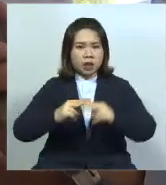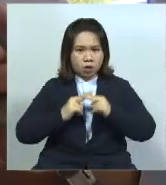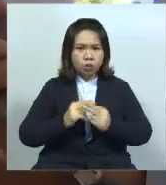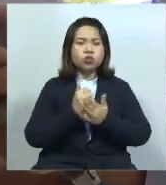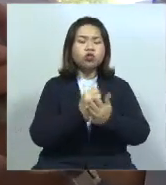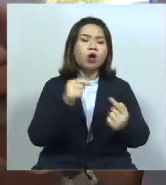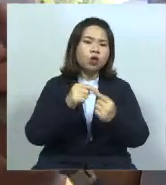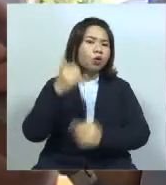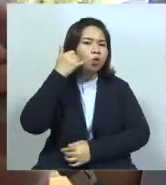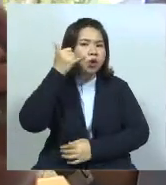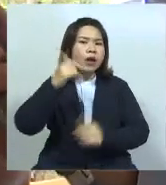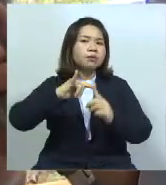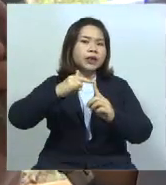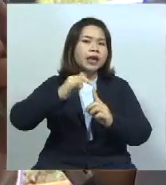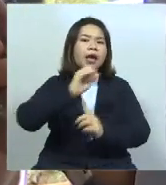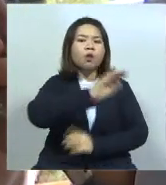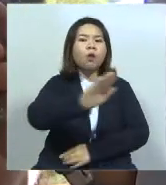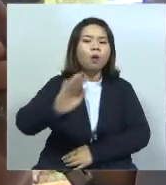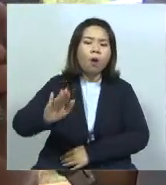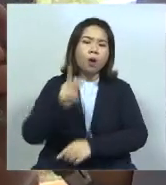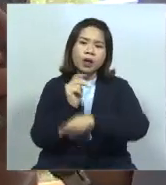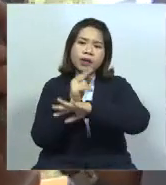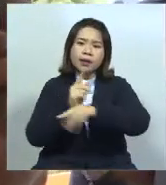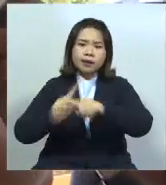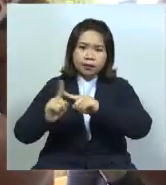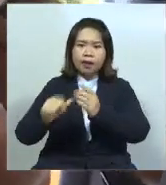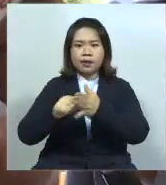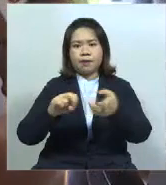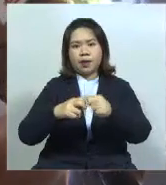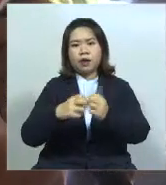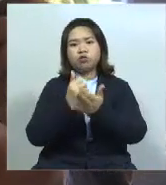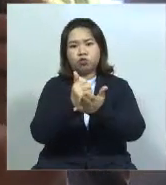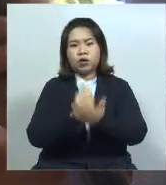หาสัญญาณโทรศัพท์มือถือในพื้นที่รวมถึงอินเทอร์เน็ตที่เคยมีปัญหาค่ะ